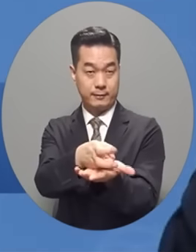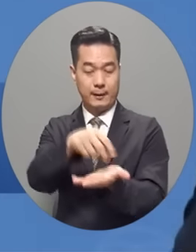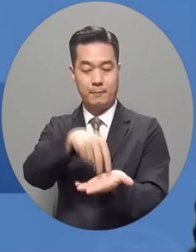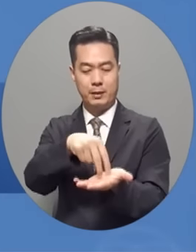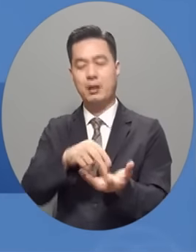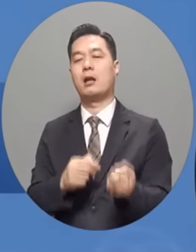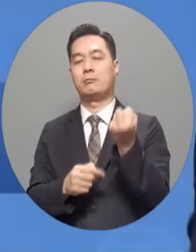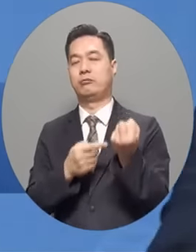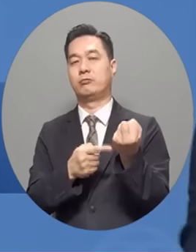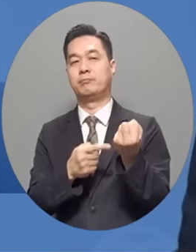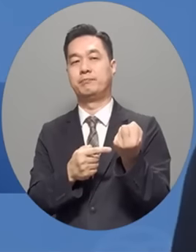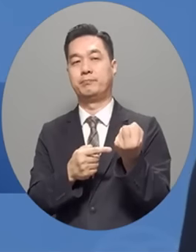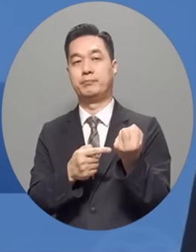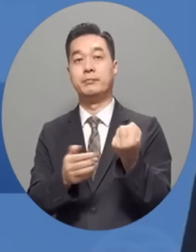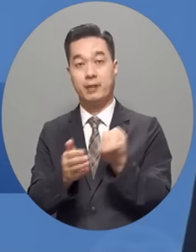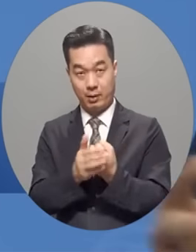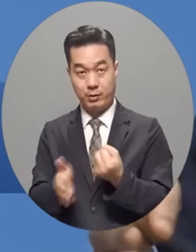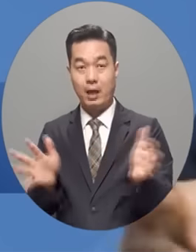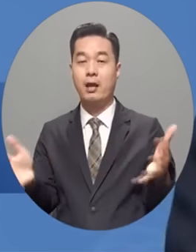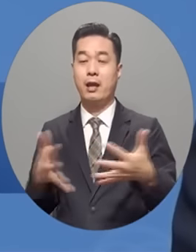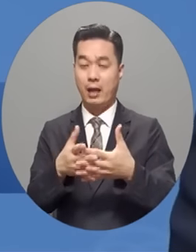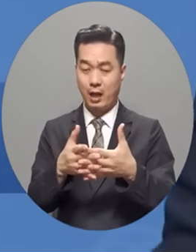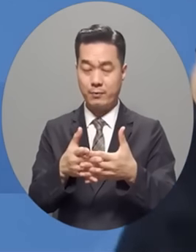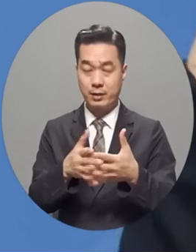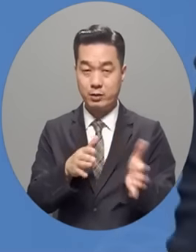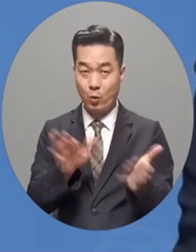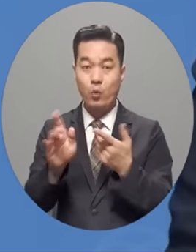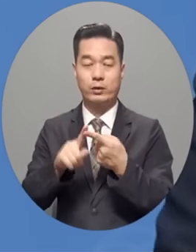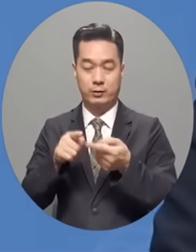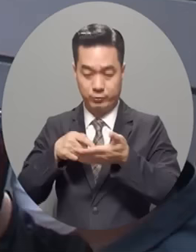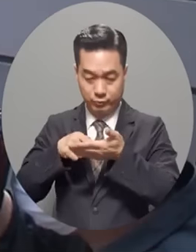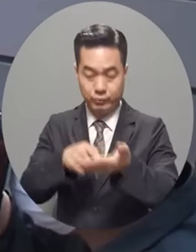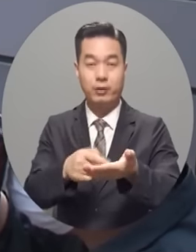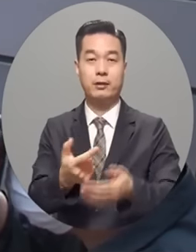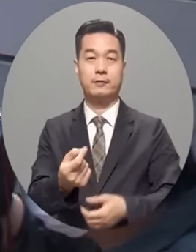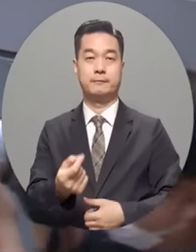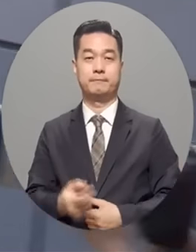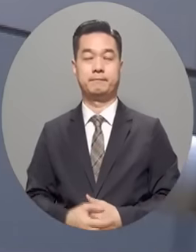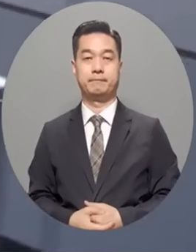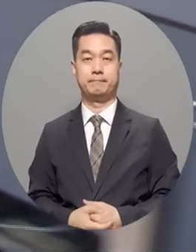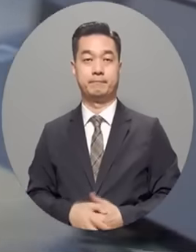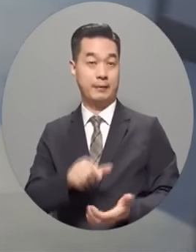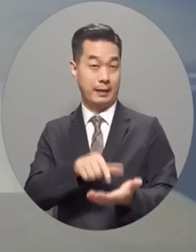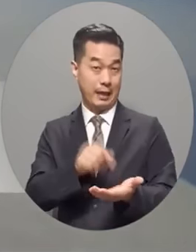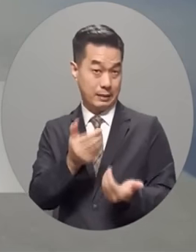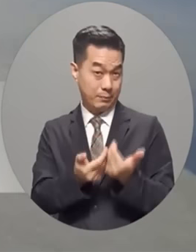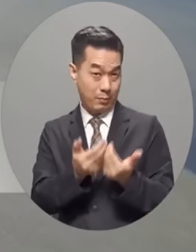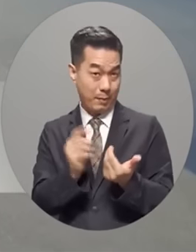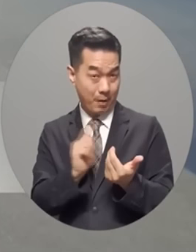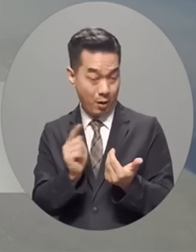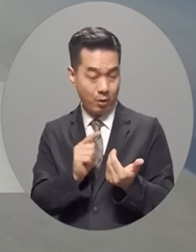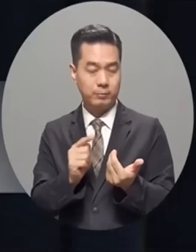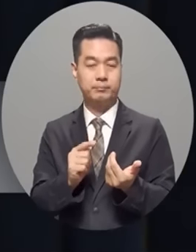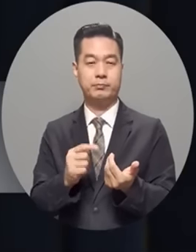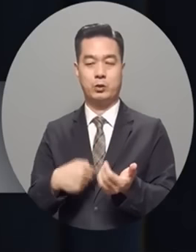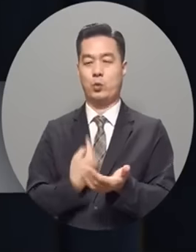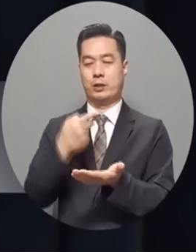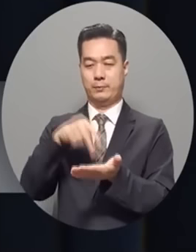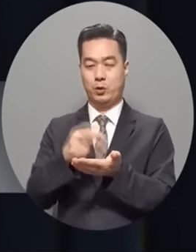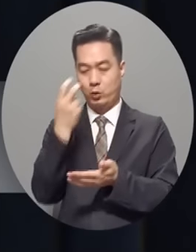계셨기 때문에 합의 처리에 주력을 했다는. 핵심 쟁점은 참사를 독립적으로